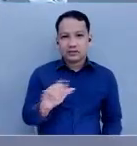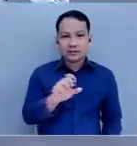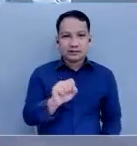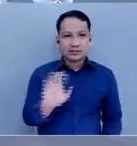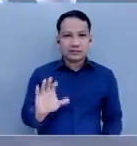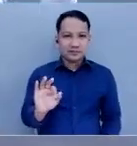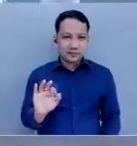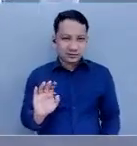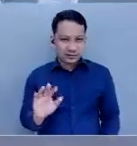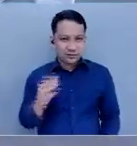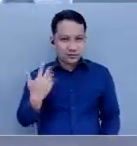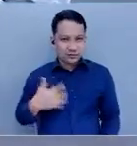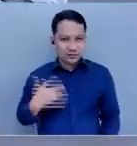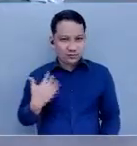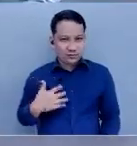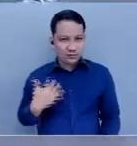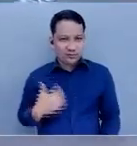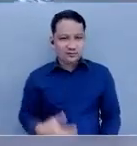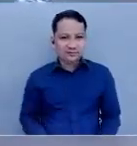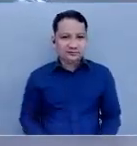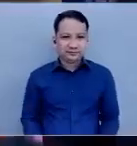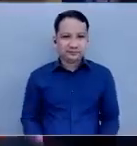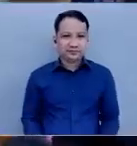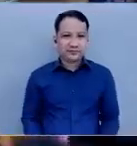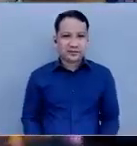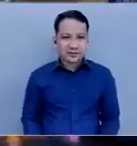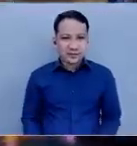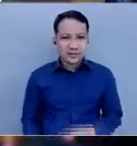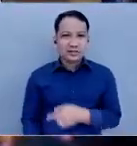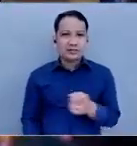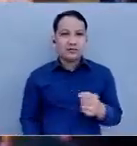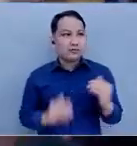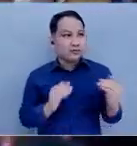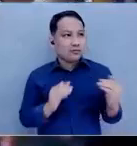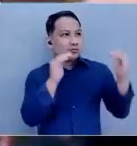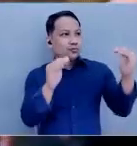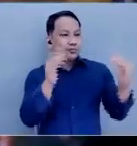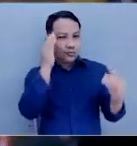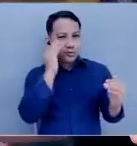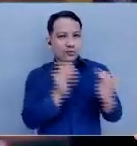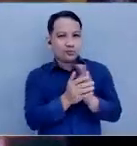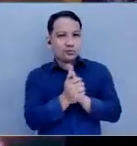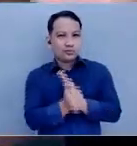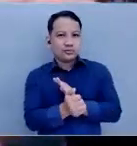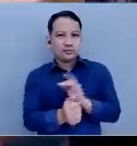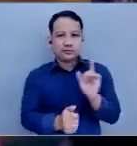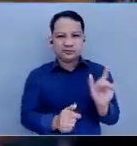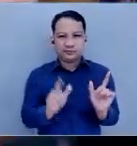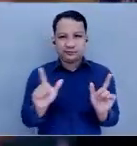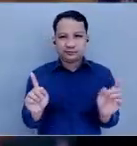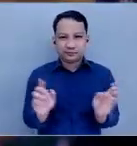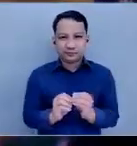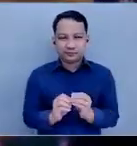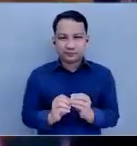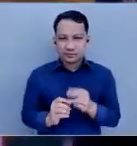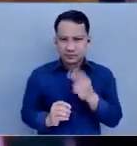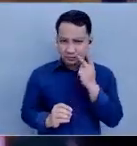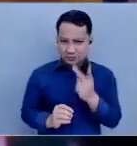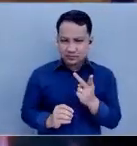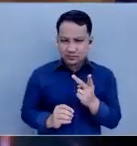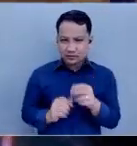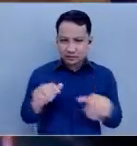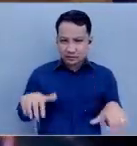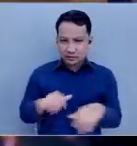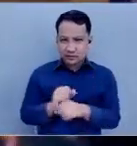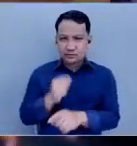Wow! Talagang level up naman kasi nakikita mo yung talent nila na 2021 kayo na-discover, pero trinabaho nyo ng